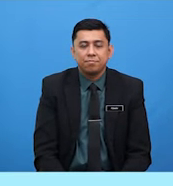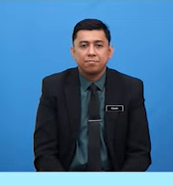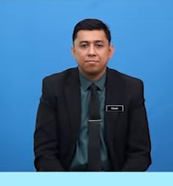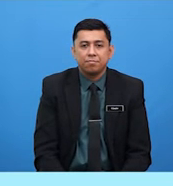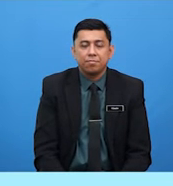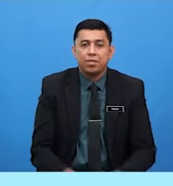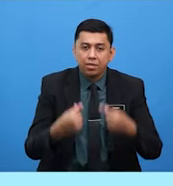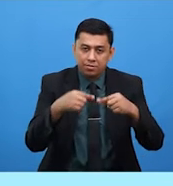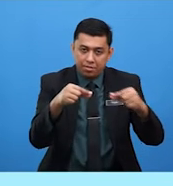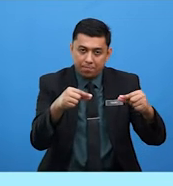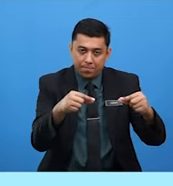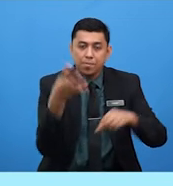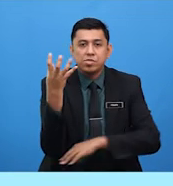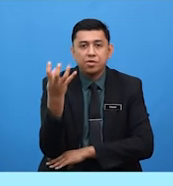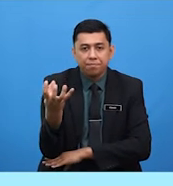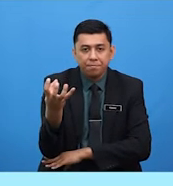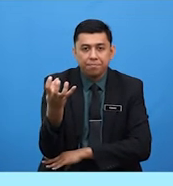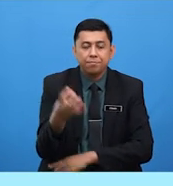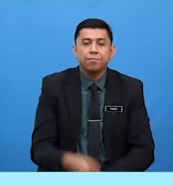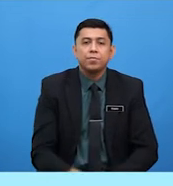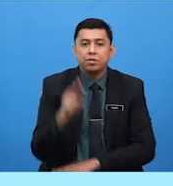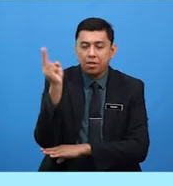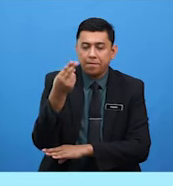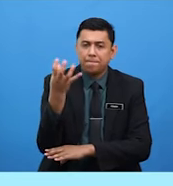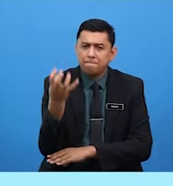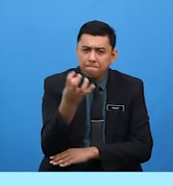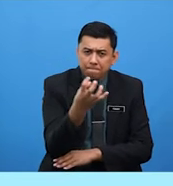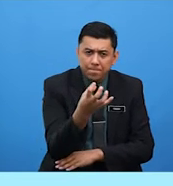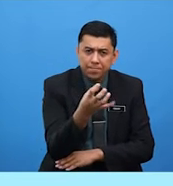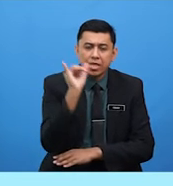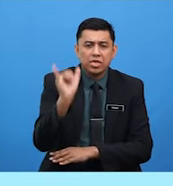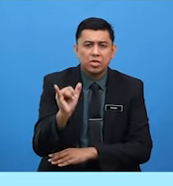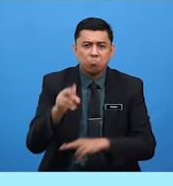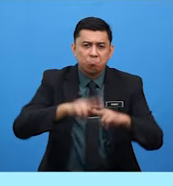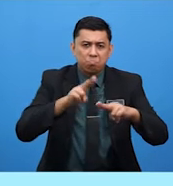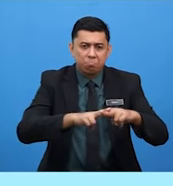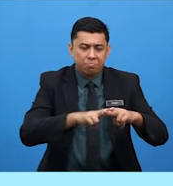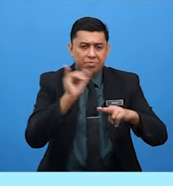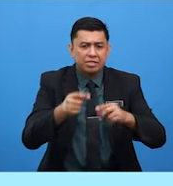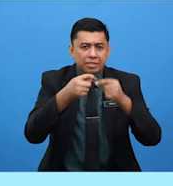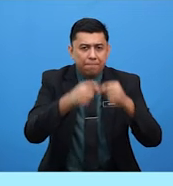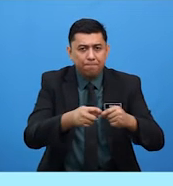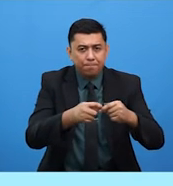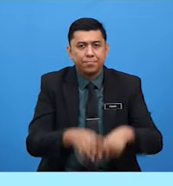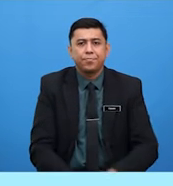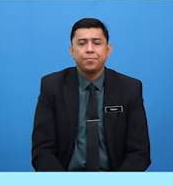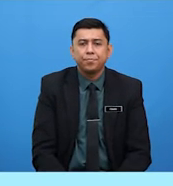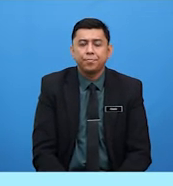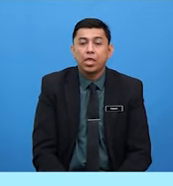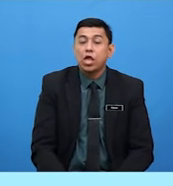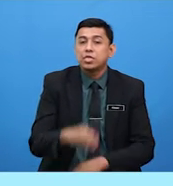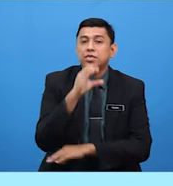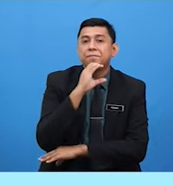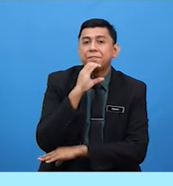Pergerakan zarah untuk pepejal hanya bergetar pada kedudukan yang tetap, manakala untuk